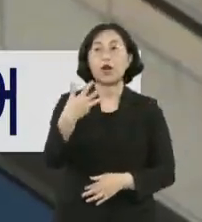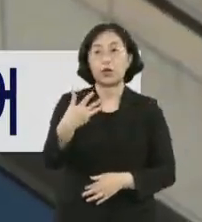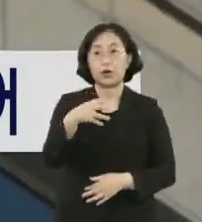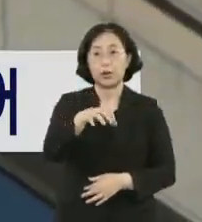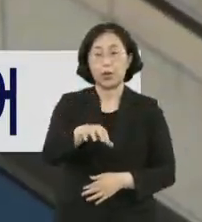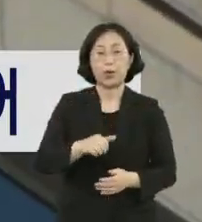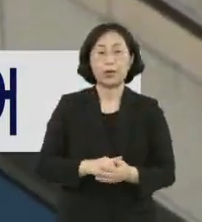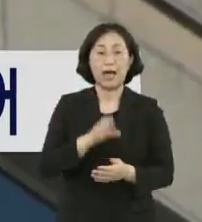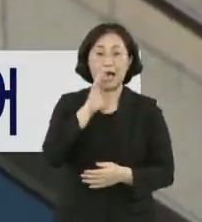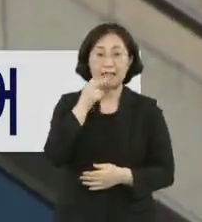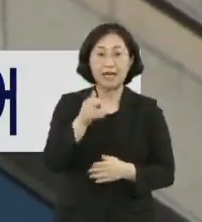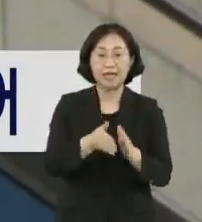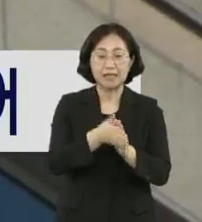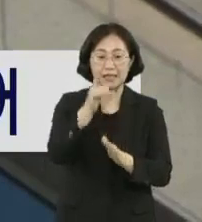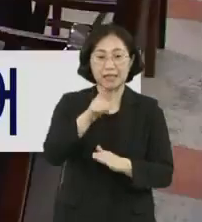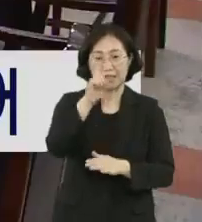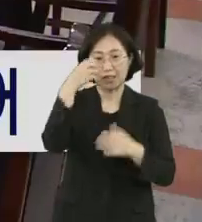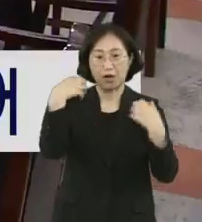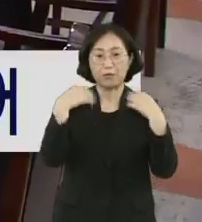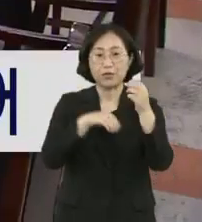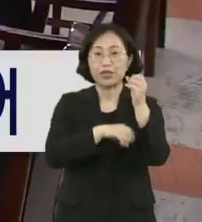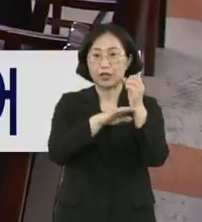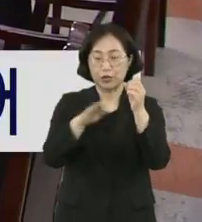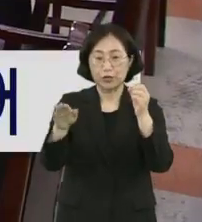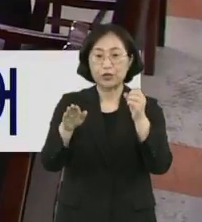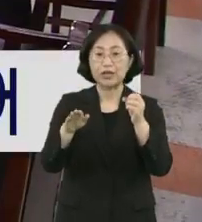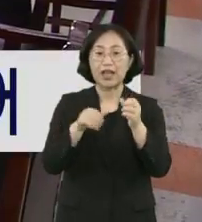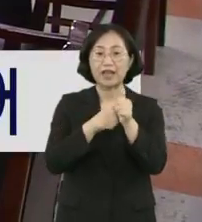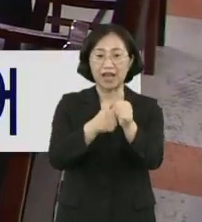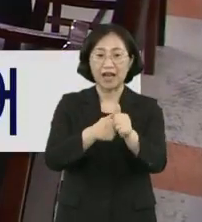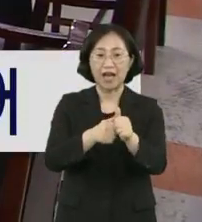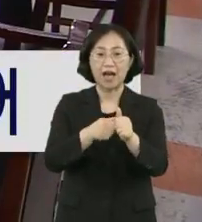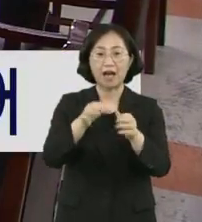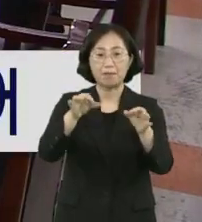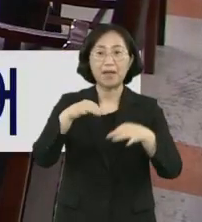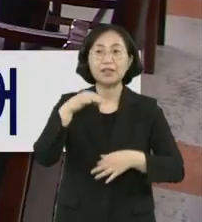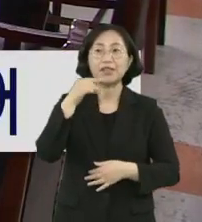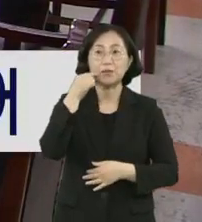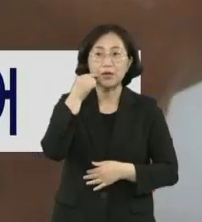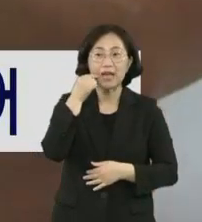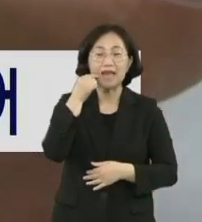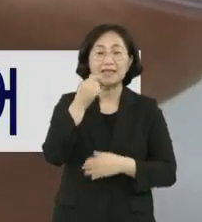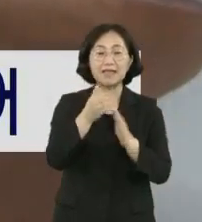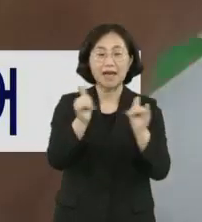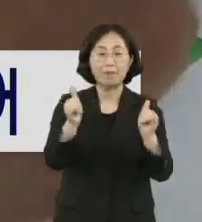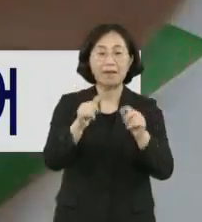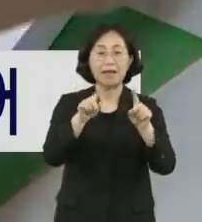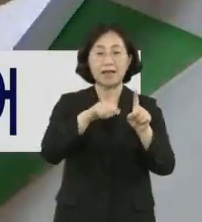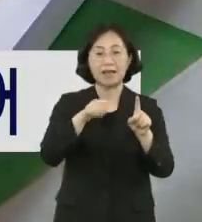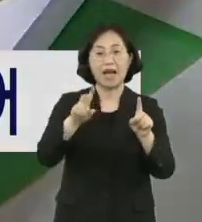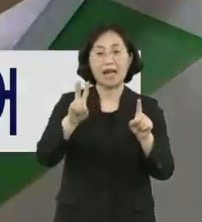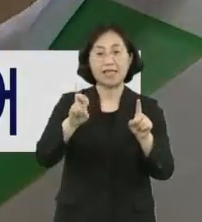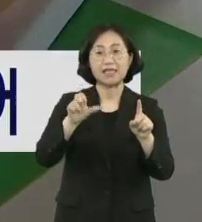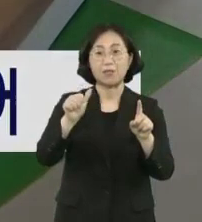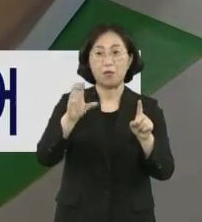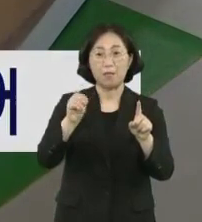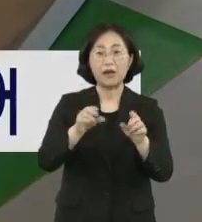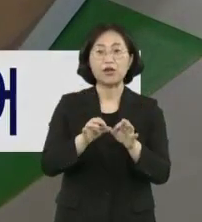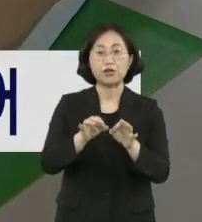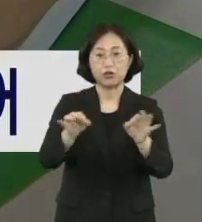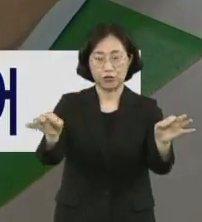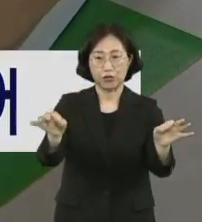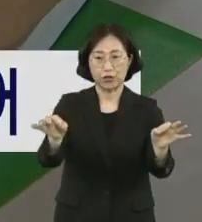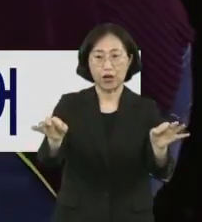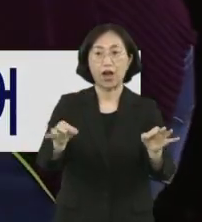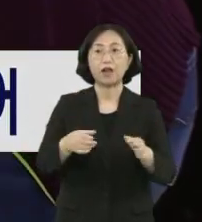늘었습니다. 아산시는 정부 기준에 따라 누락된 5만 281명에게도 1인당 25만 원의 지원금을